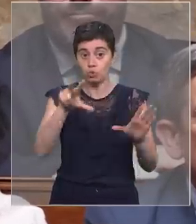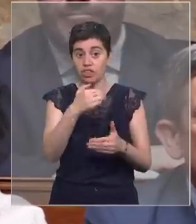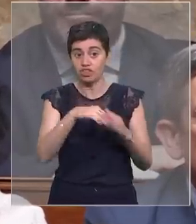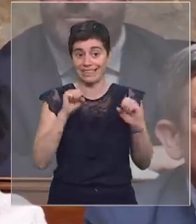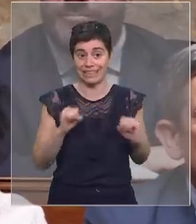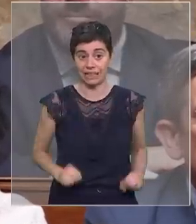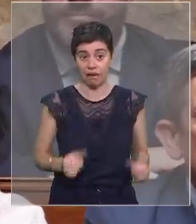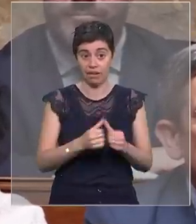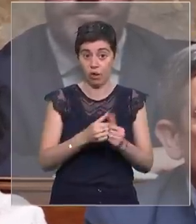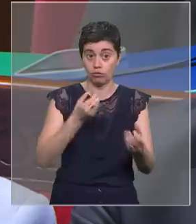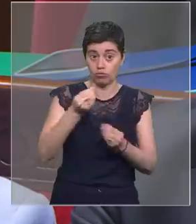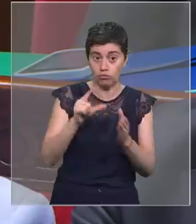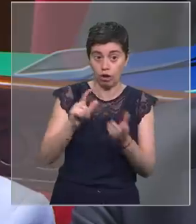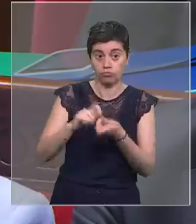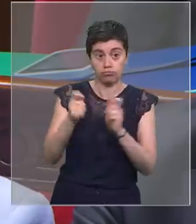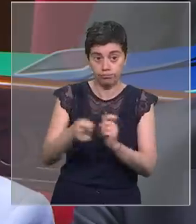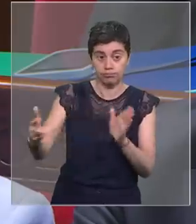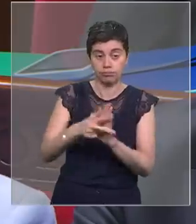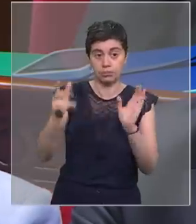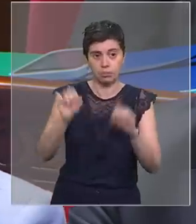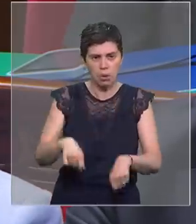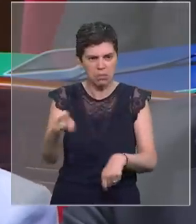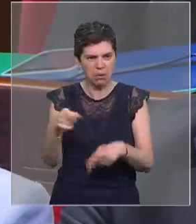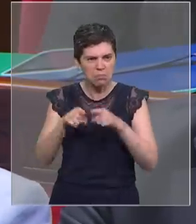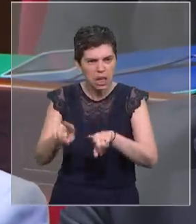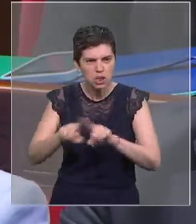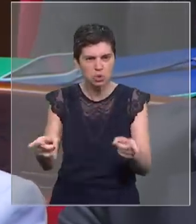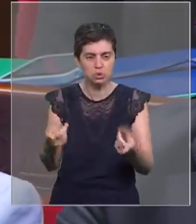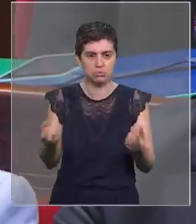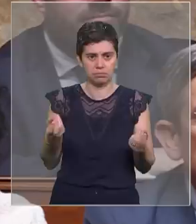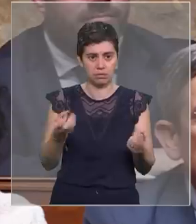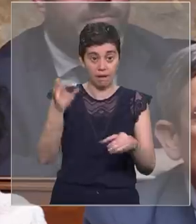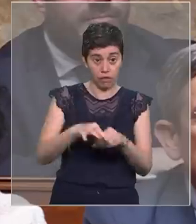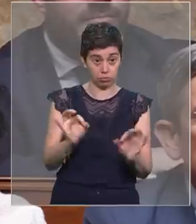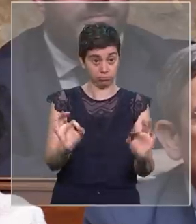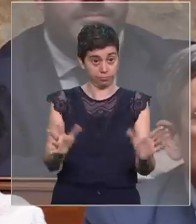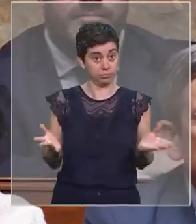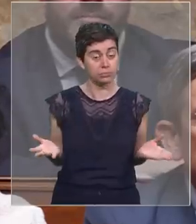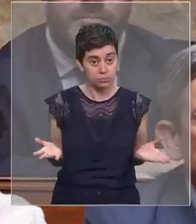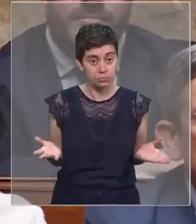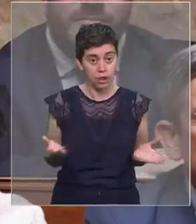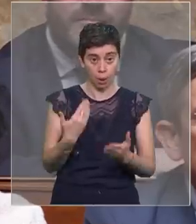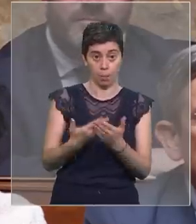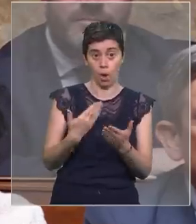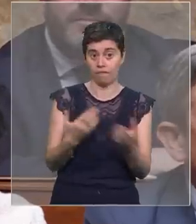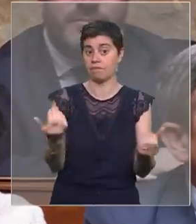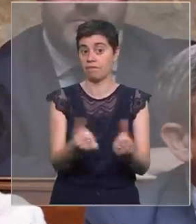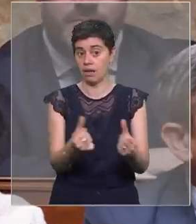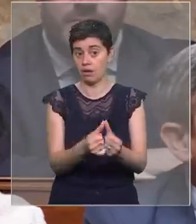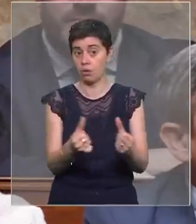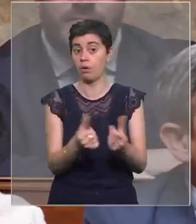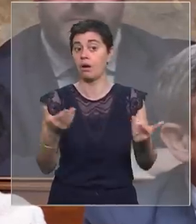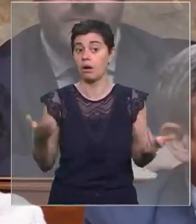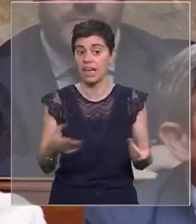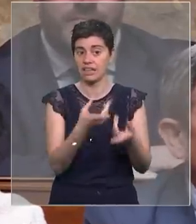pour faire adopter votre réforme des retraites injuste sans véritable vote, témoigne d'un détournement manifeste et